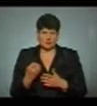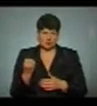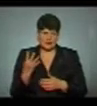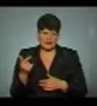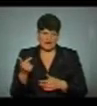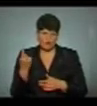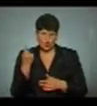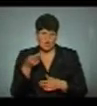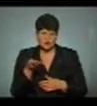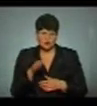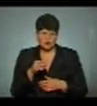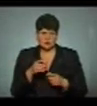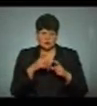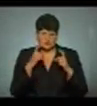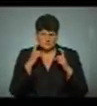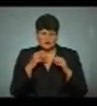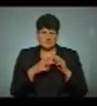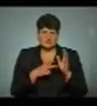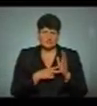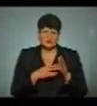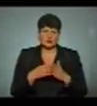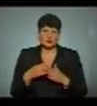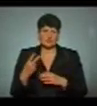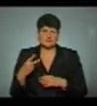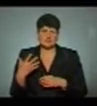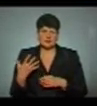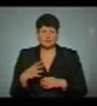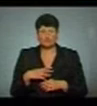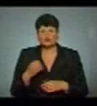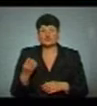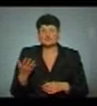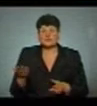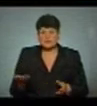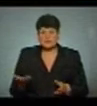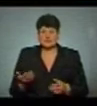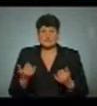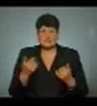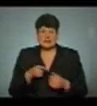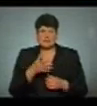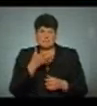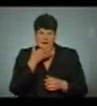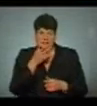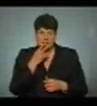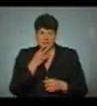одна маска коштує. Від 17 до 25. Так, вже 18, ну, було 14. Но ті маски передбачені, які ми зараз провели розподіл,